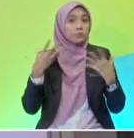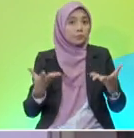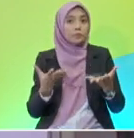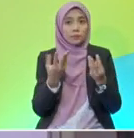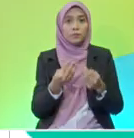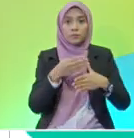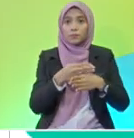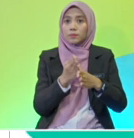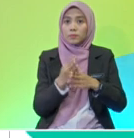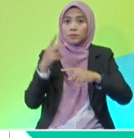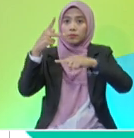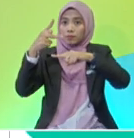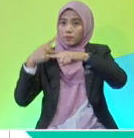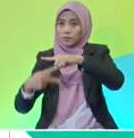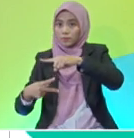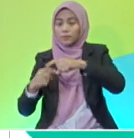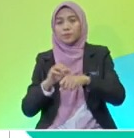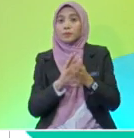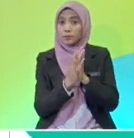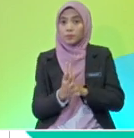jadi 5/10